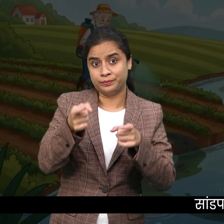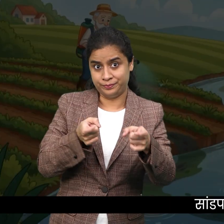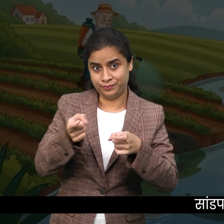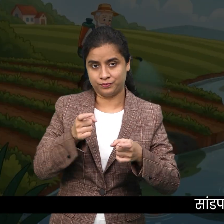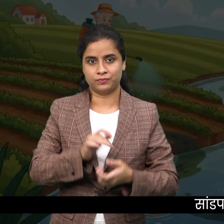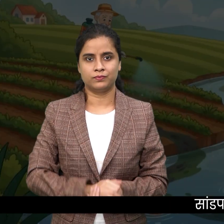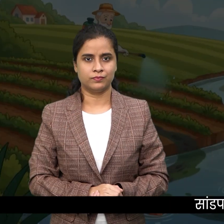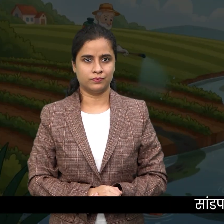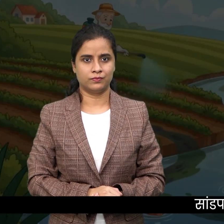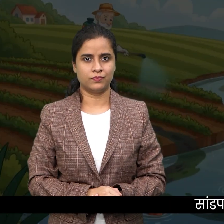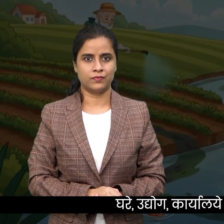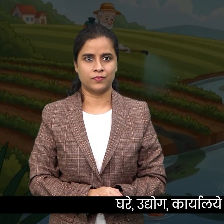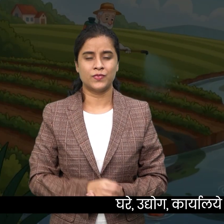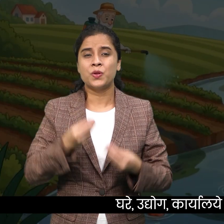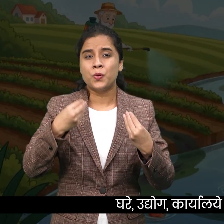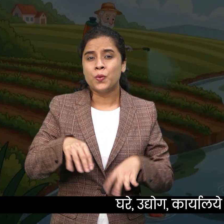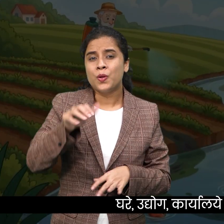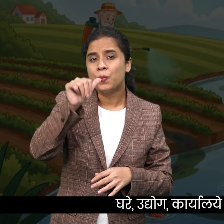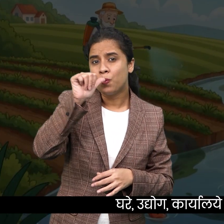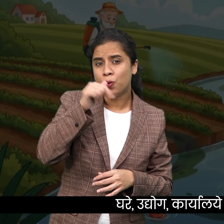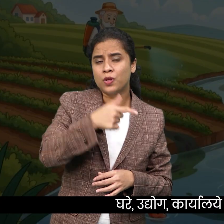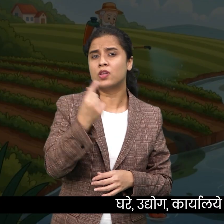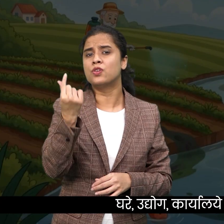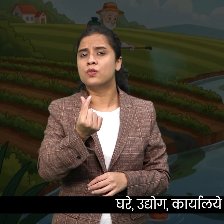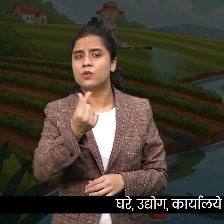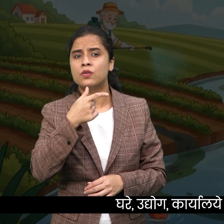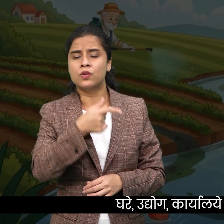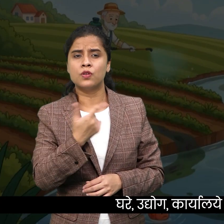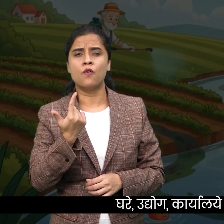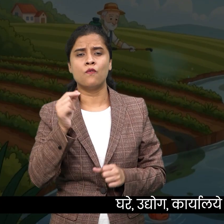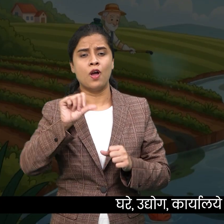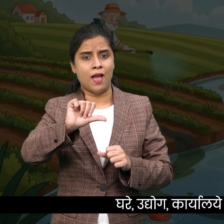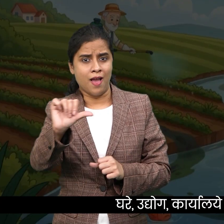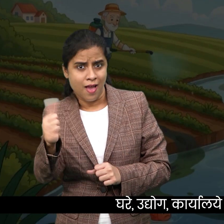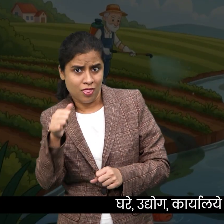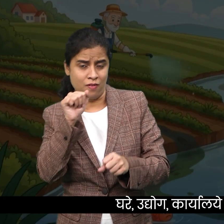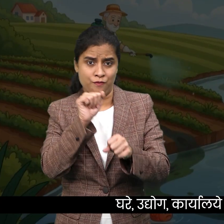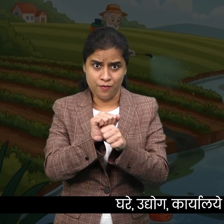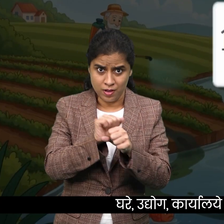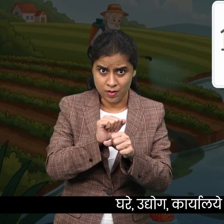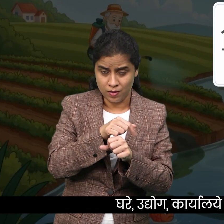सांडपाणी व्यवस्थापन घरे, उद्योग, कार्यालये आणि शेतांमध्ये केल्या जाणाऱ्या